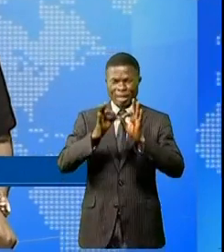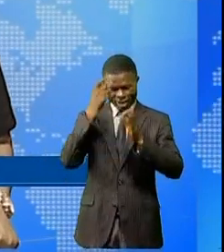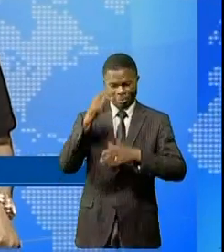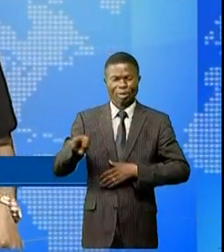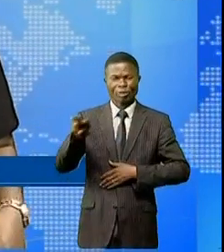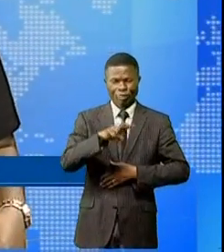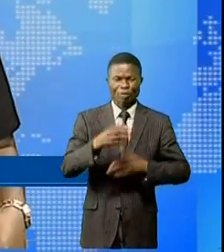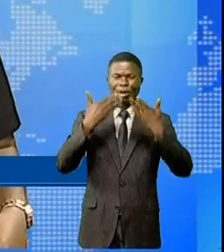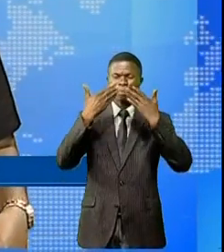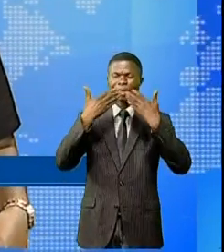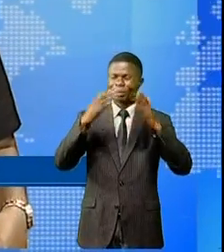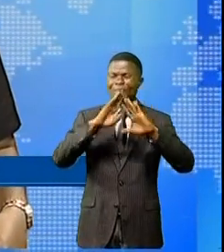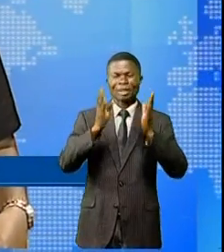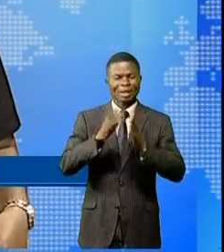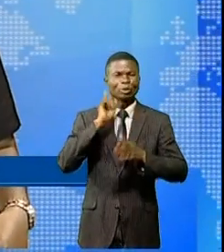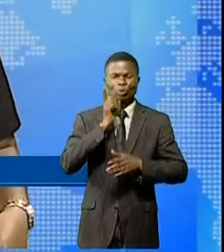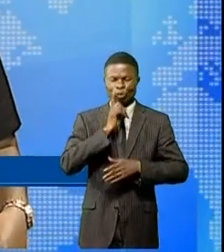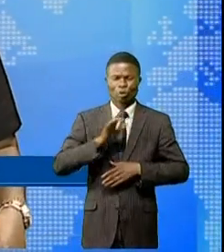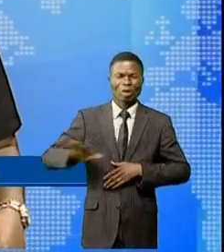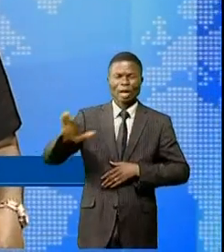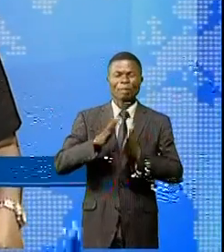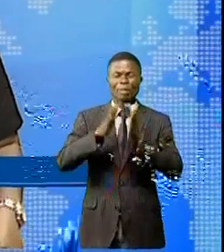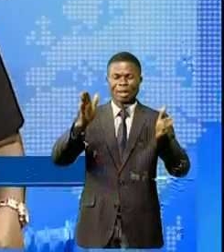autre édition du journal avec Anita